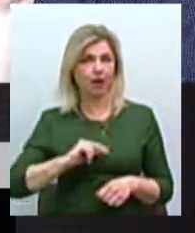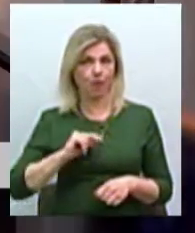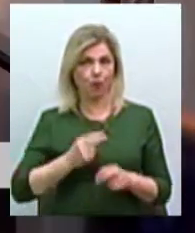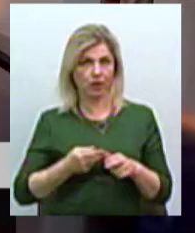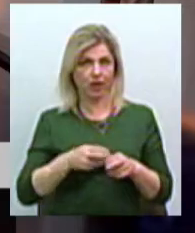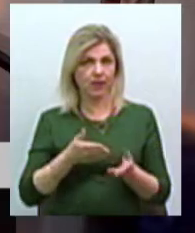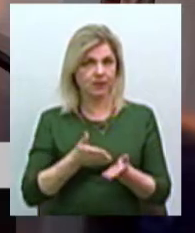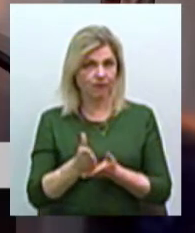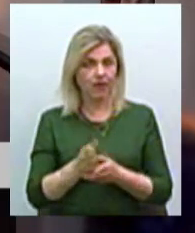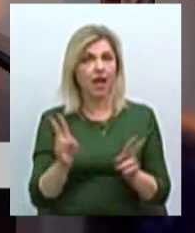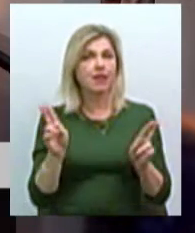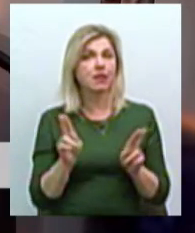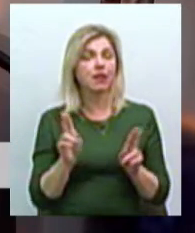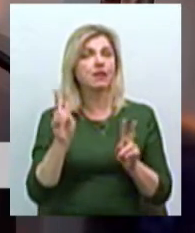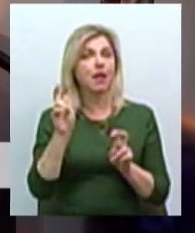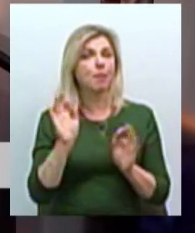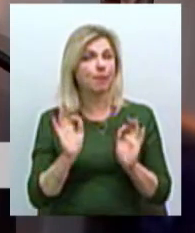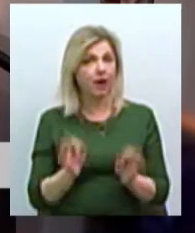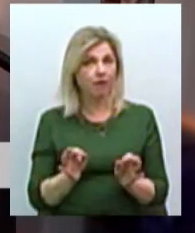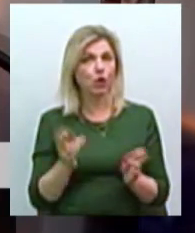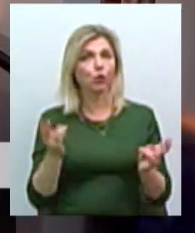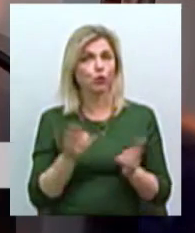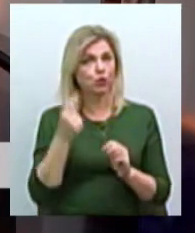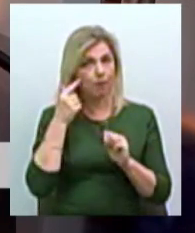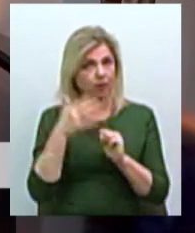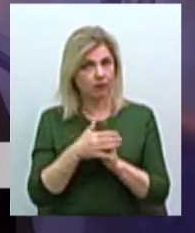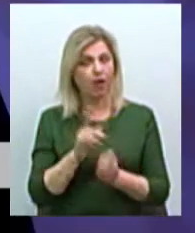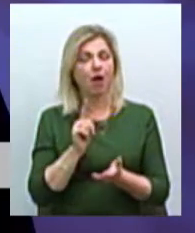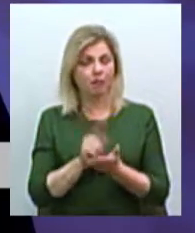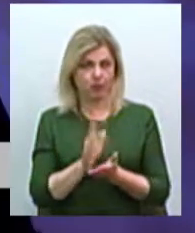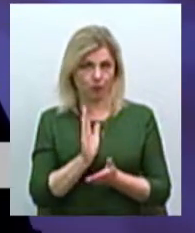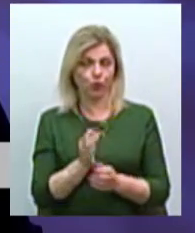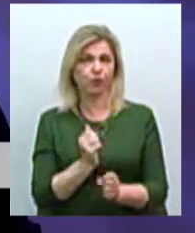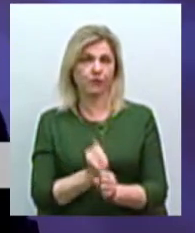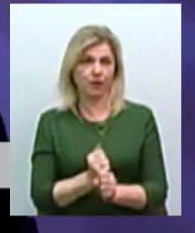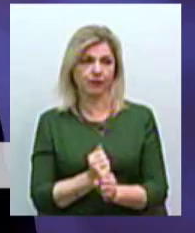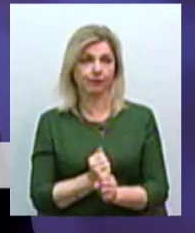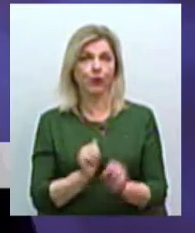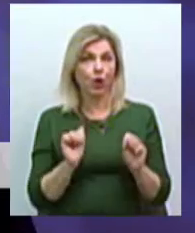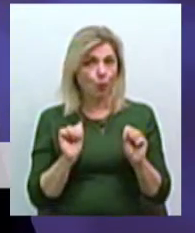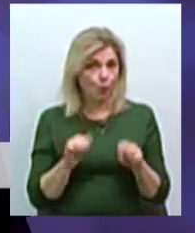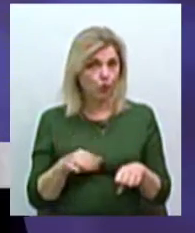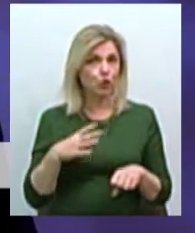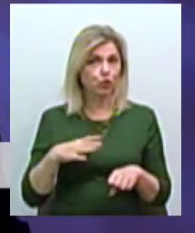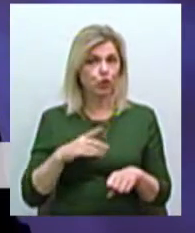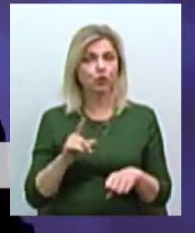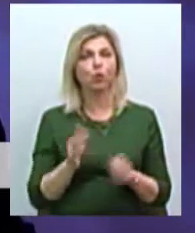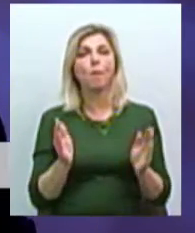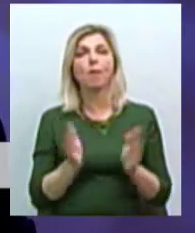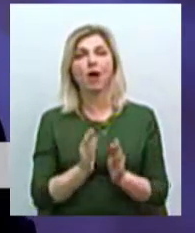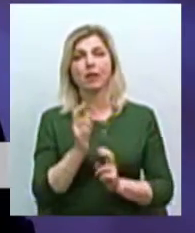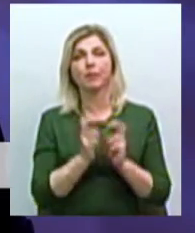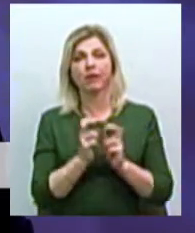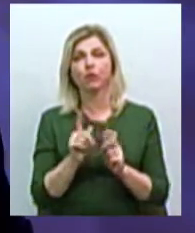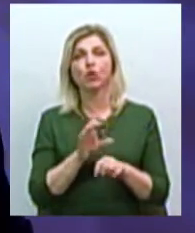Поэтому тема правильная, ее нужно поднимать, и мы это обязательно будем делать. Можно ли ожидать, что малые предприятия, которые тоже